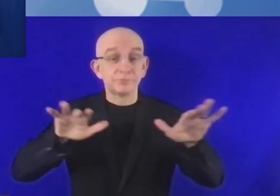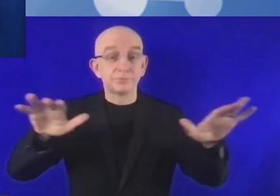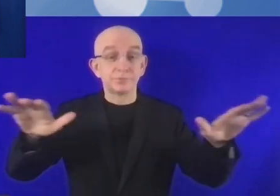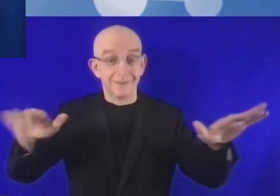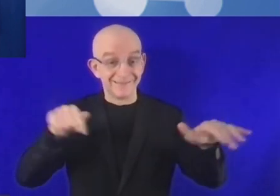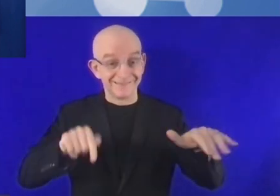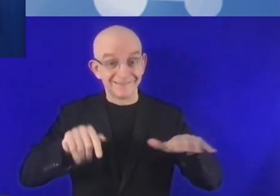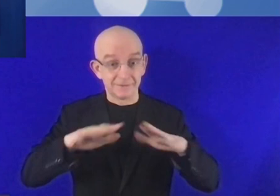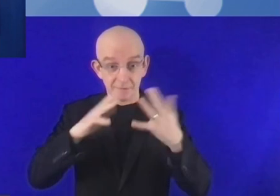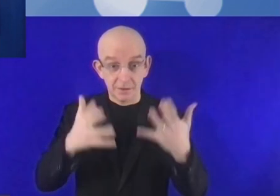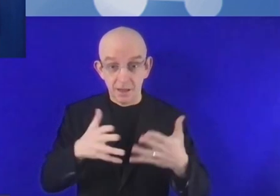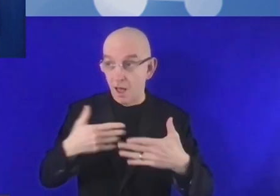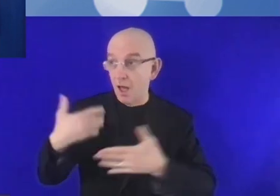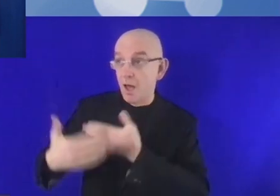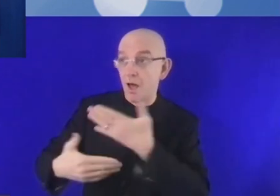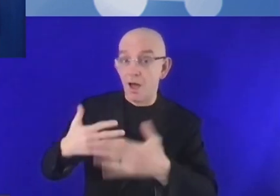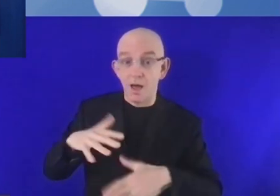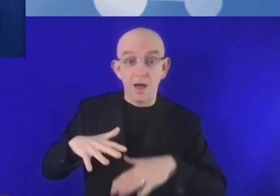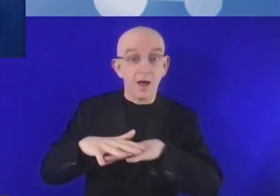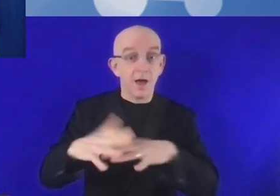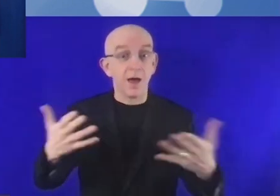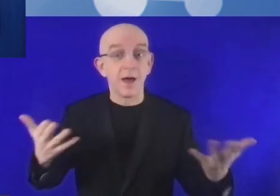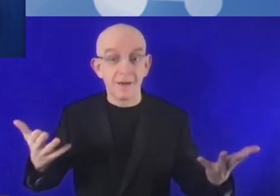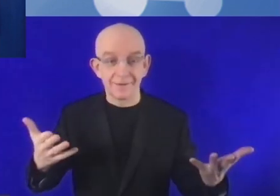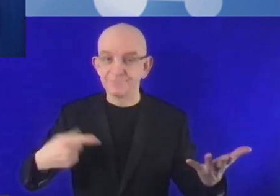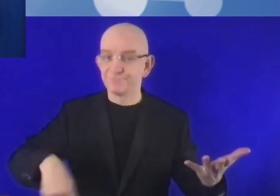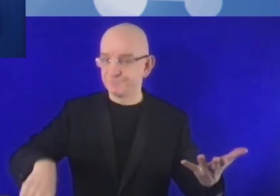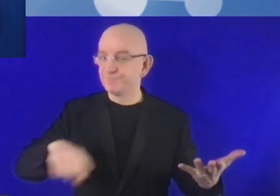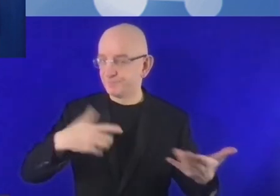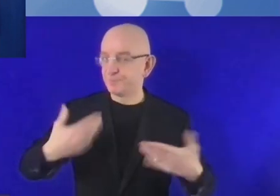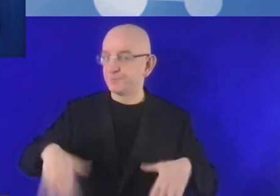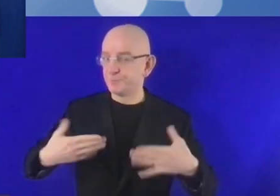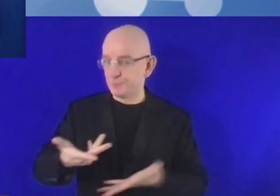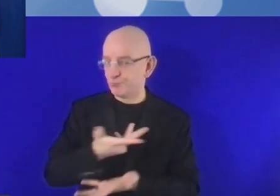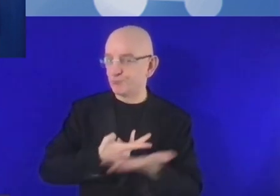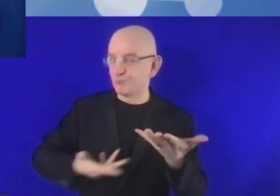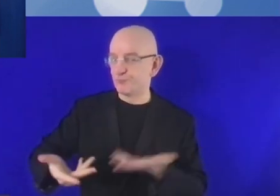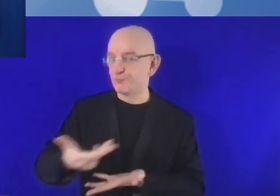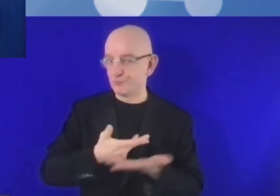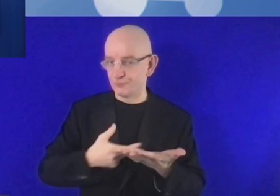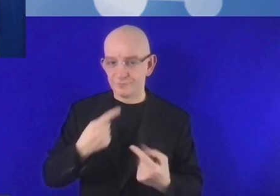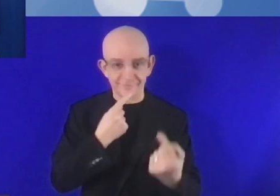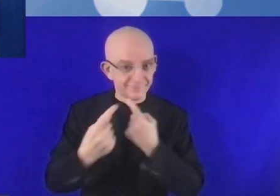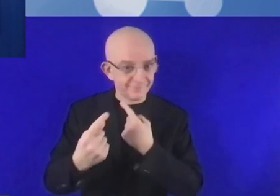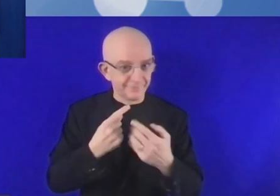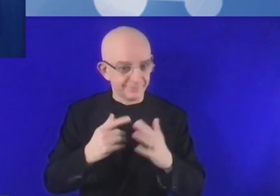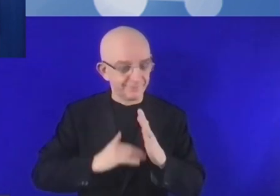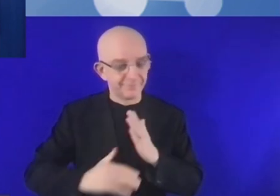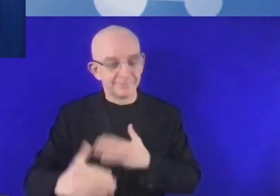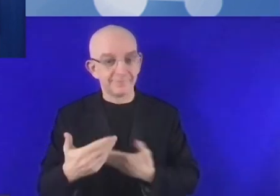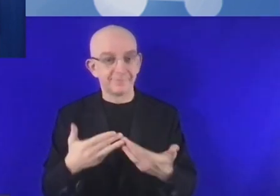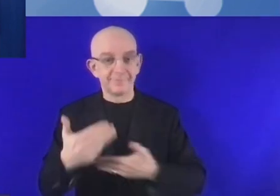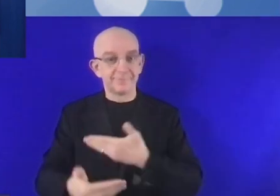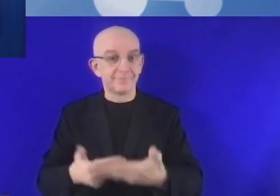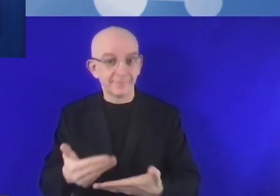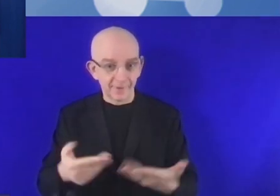Jestem pewien, że te pytania będą stanowiły część toczącej się tutaj debaty, zwłaszcza